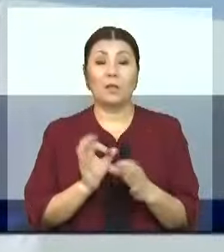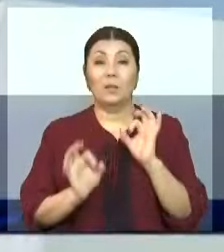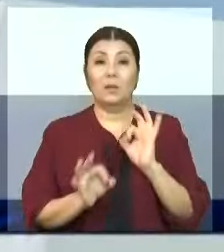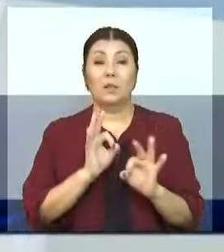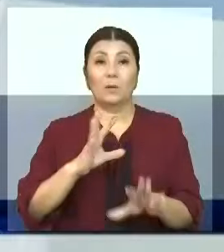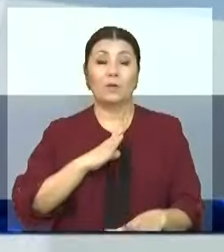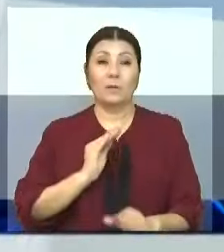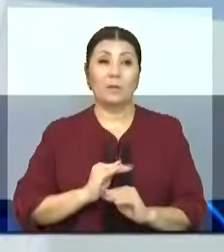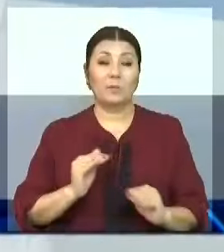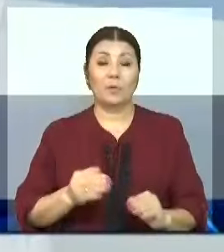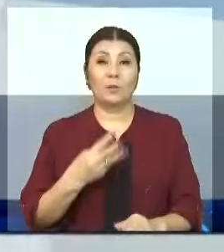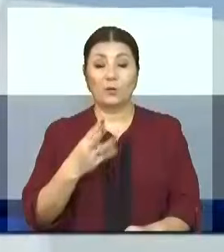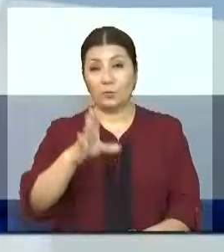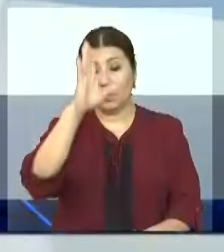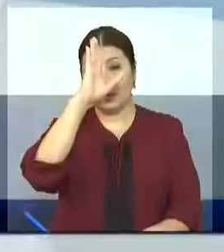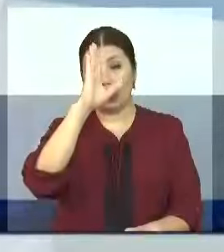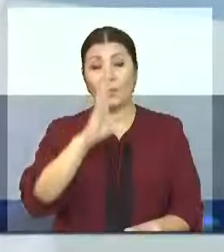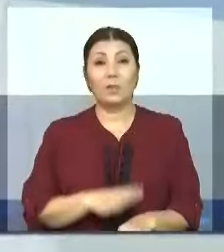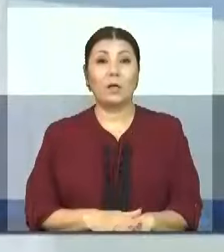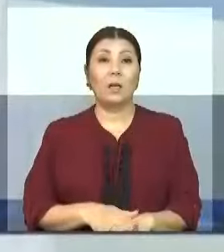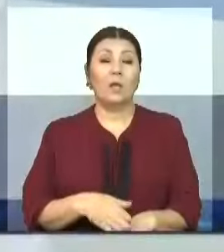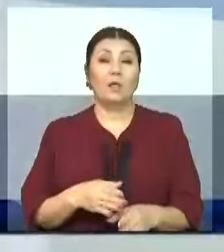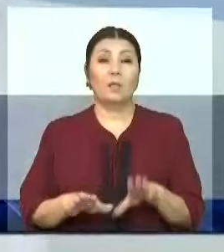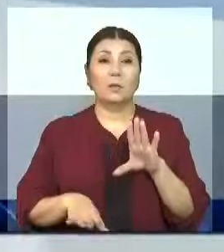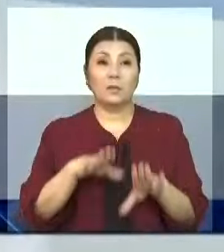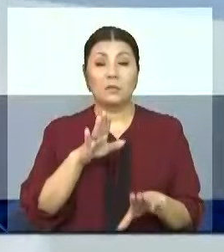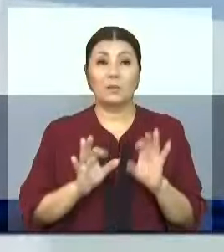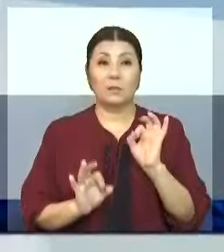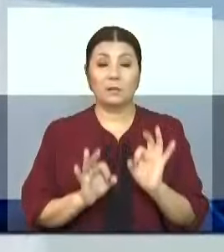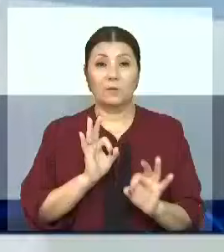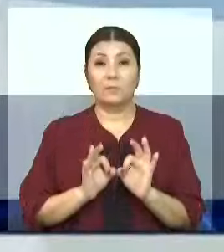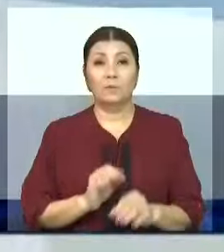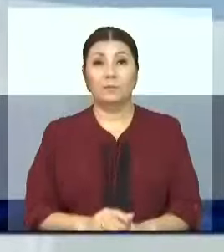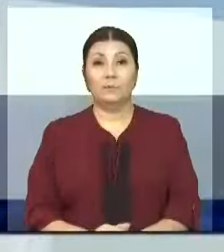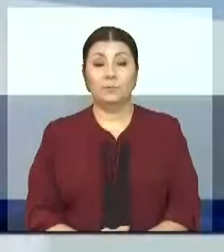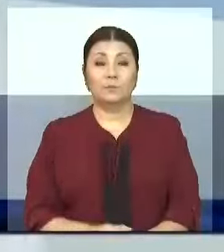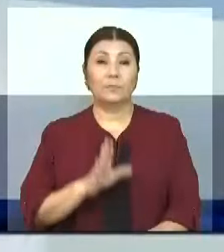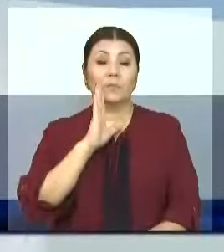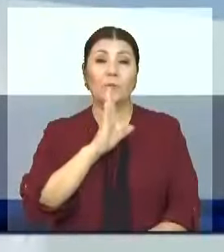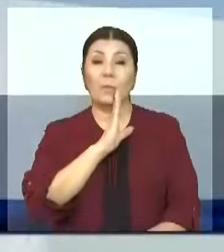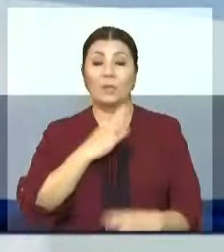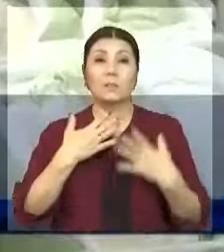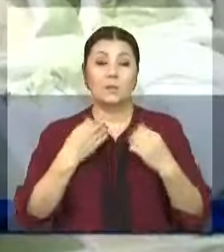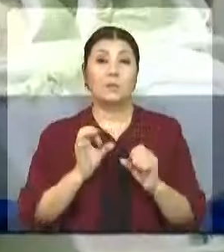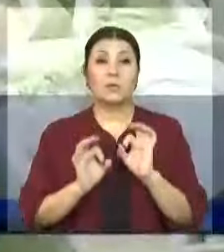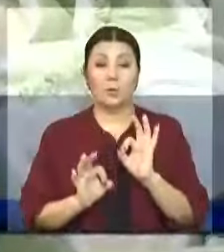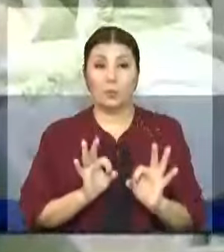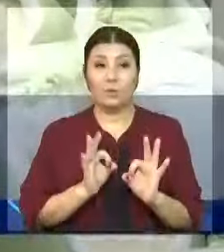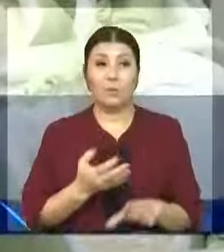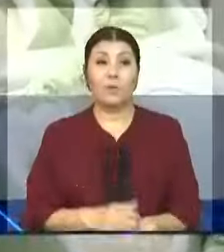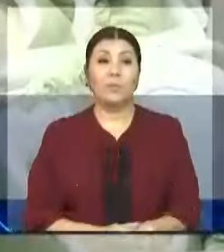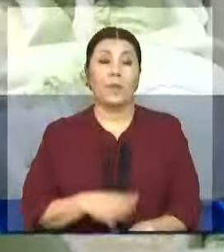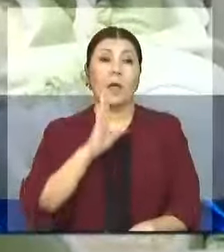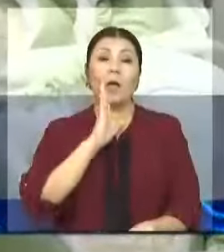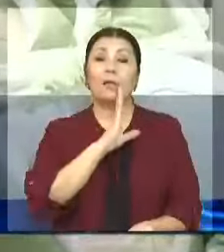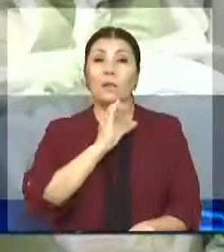өтті, балдары ер бала, үш бала, балдардың салмақтары да жеткілікті, мамасының қасында бірден берілді. Жемдердің